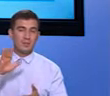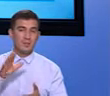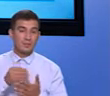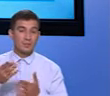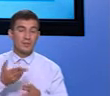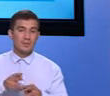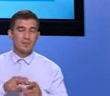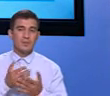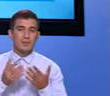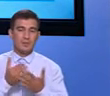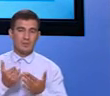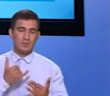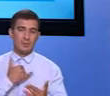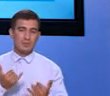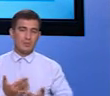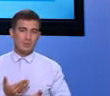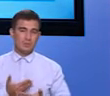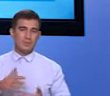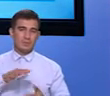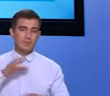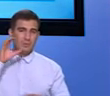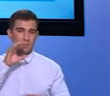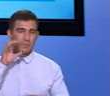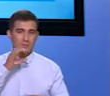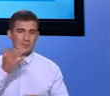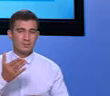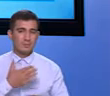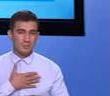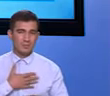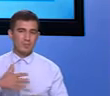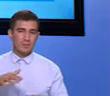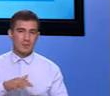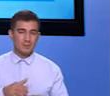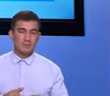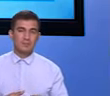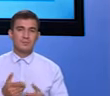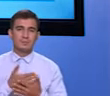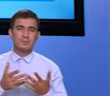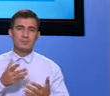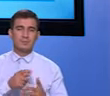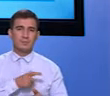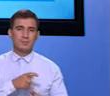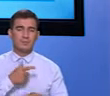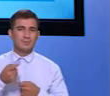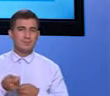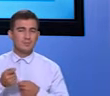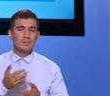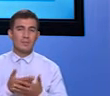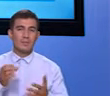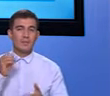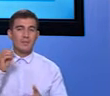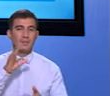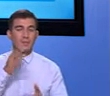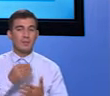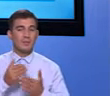va hozirgi vatanimiz O'zbekiston hududidagi demak, dehqonchilik shakllari Yevropaga